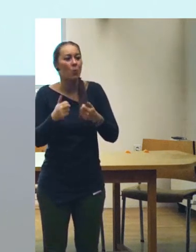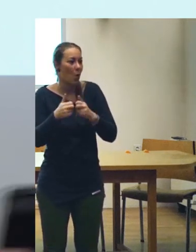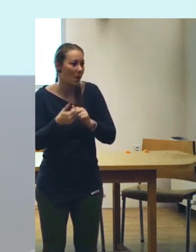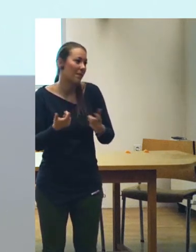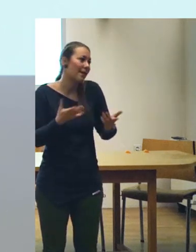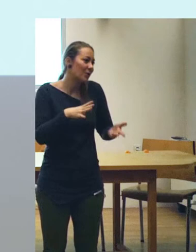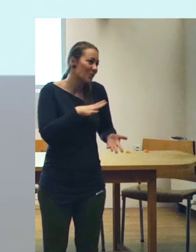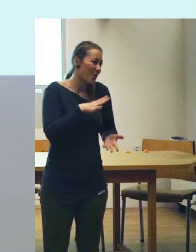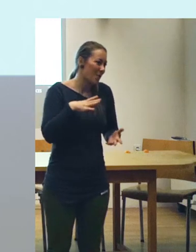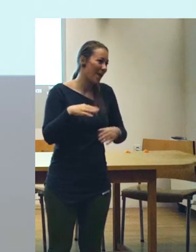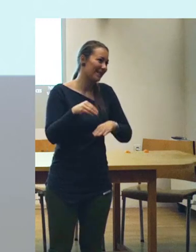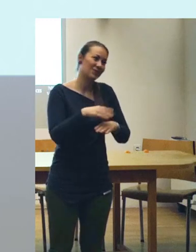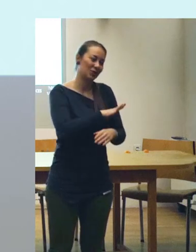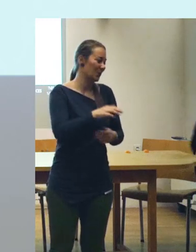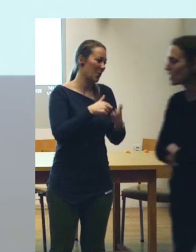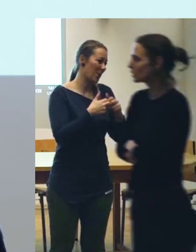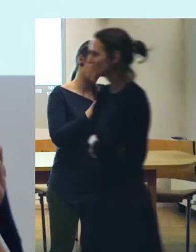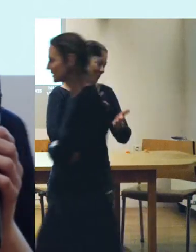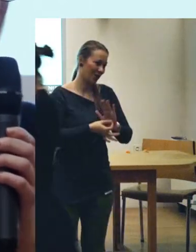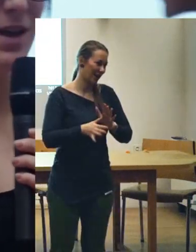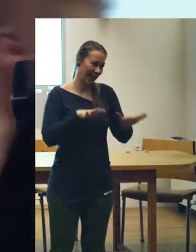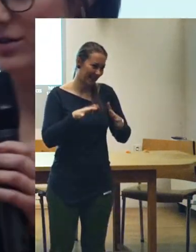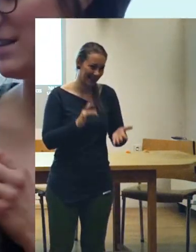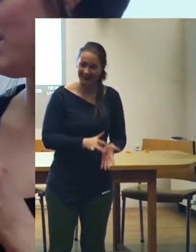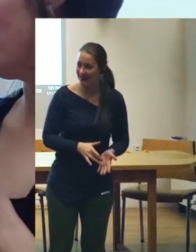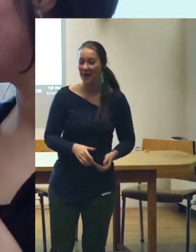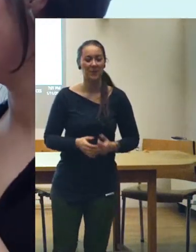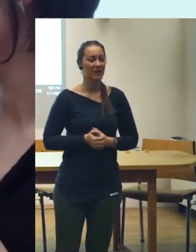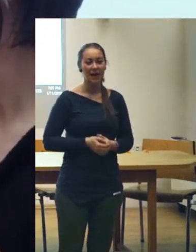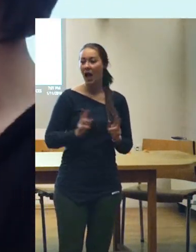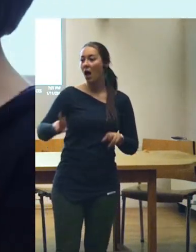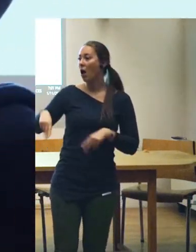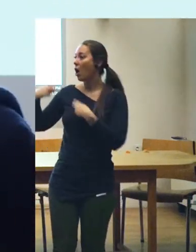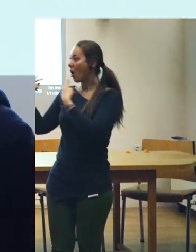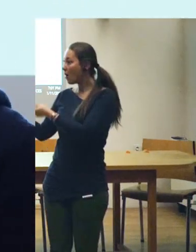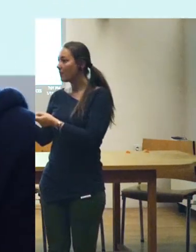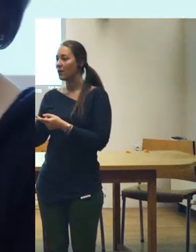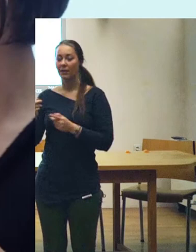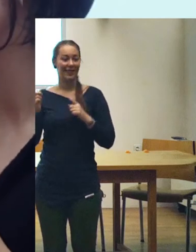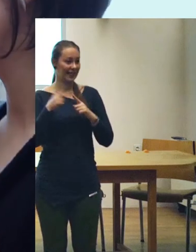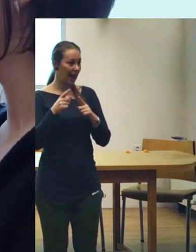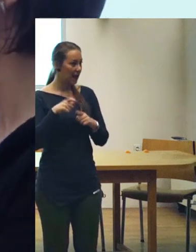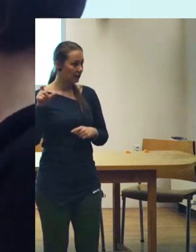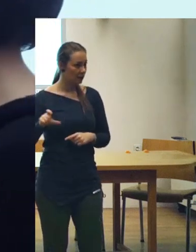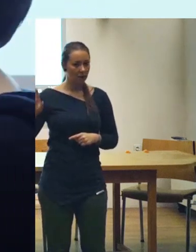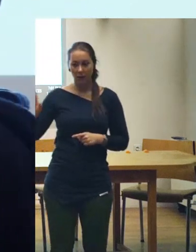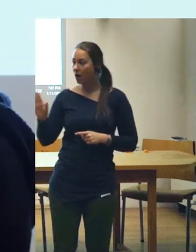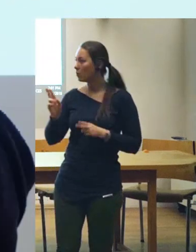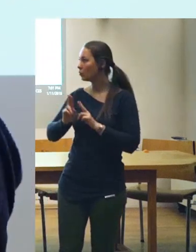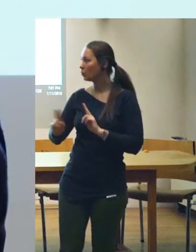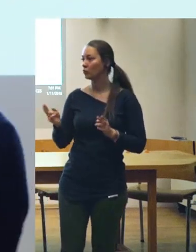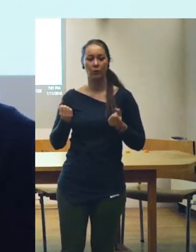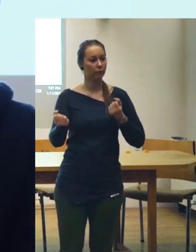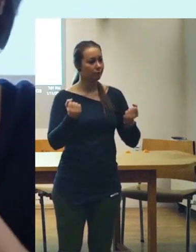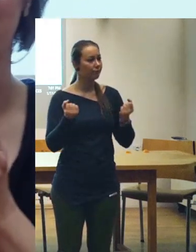bych teď poprosila asi Terezu, aby vysvětlila svůj koncept, nebo nejenom svůj samozřejmě, vyvinutý kodex